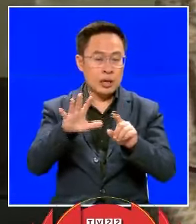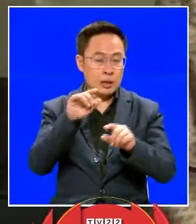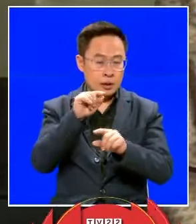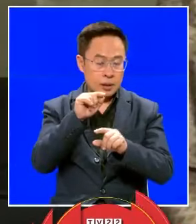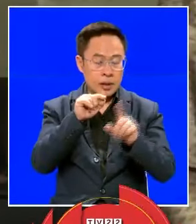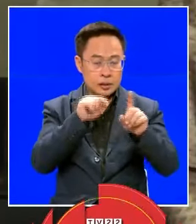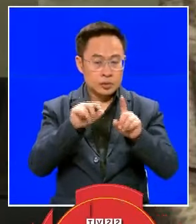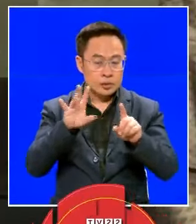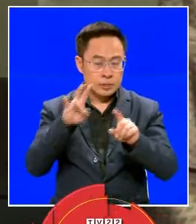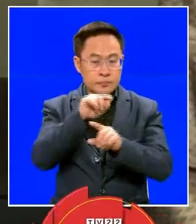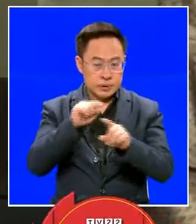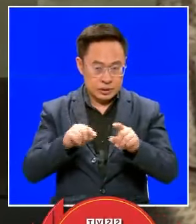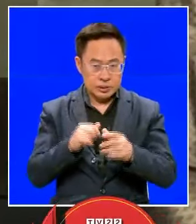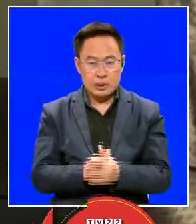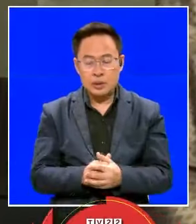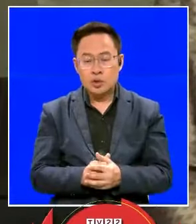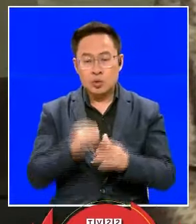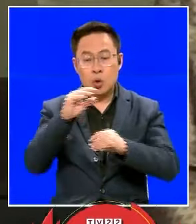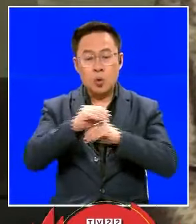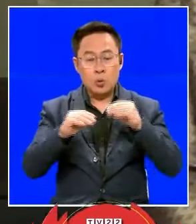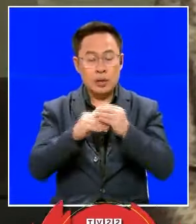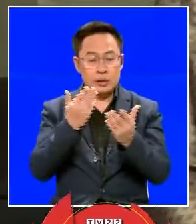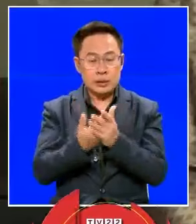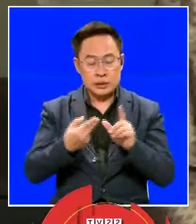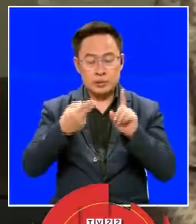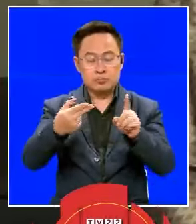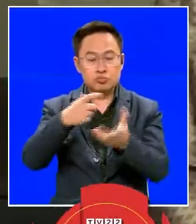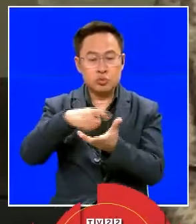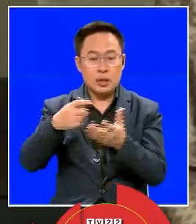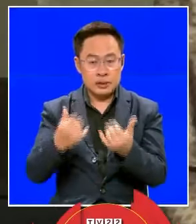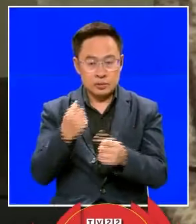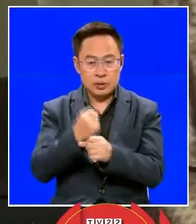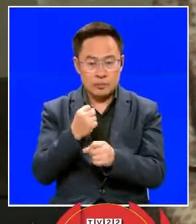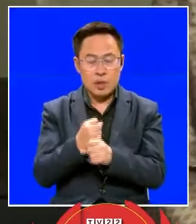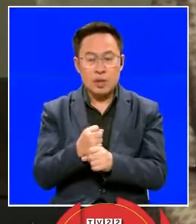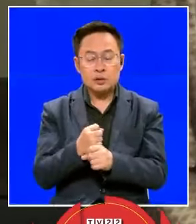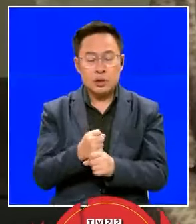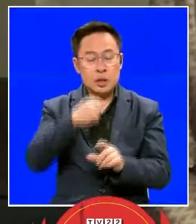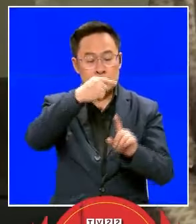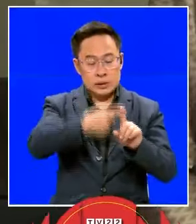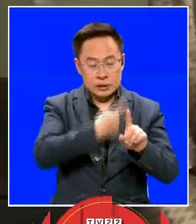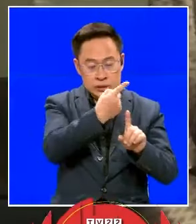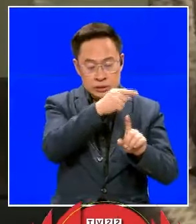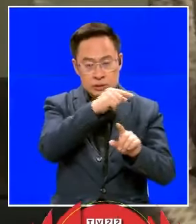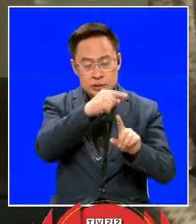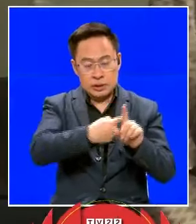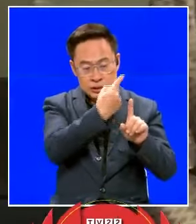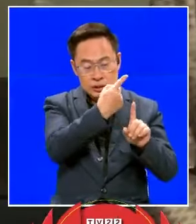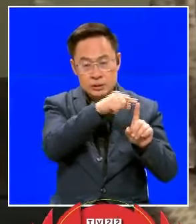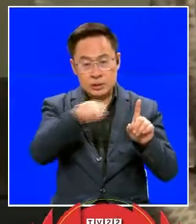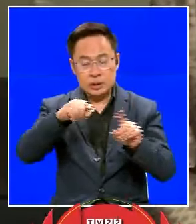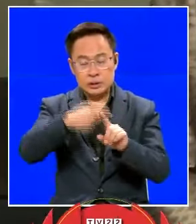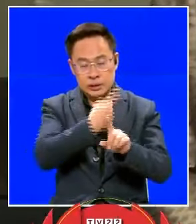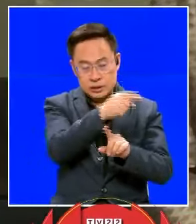ก็มีการแถลงเรื่องผลการเรงานของคอเตอร์หนิ่งนะครับผมก็อยากจะเรียนให้ว่าเอ่อคอเตอร์ 1ที่ออกมาเนี่ยนะครับ